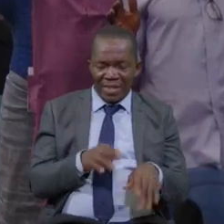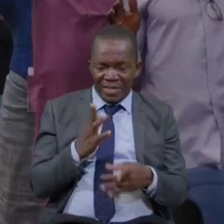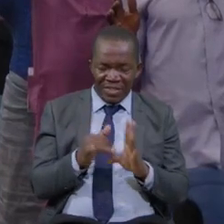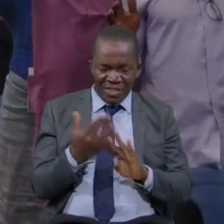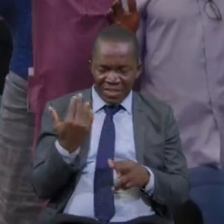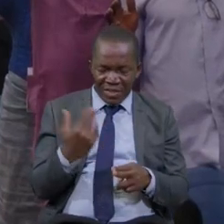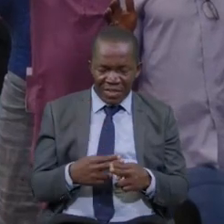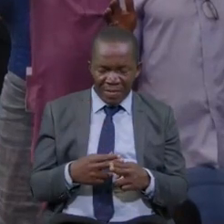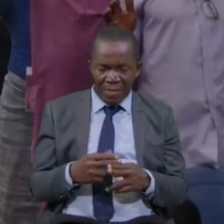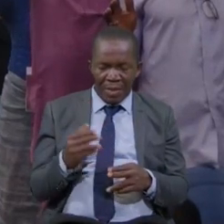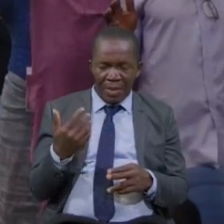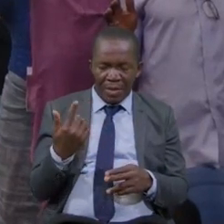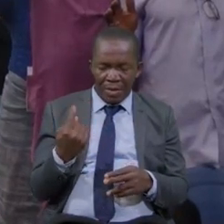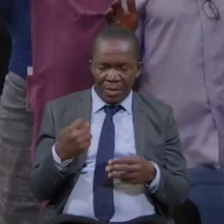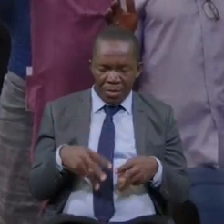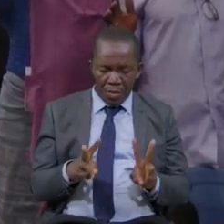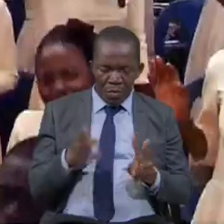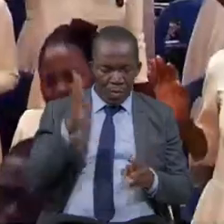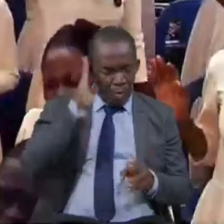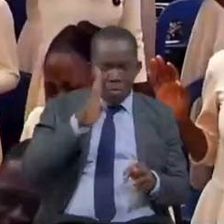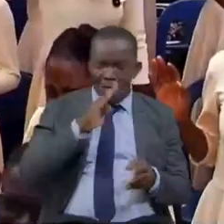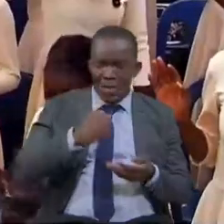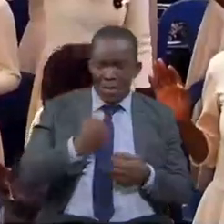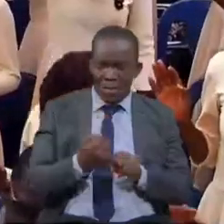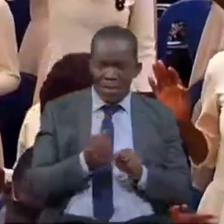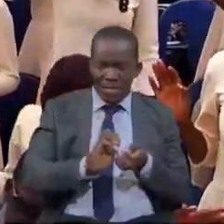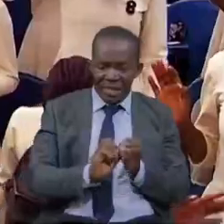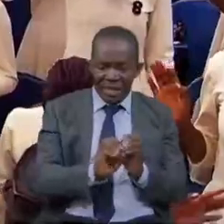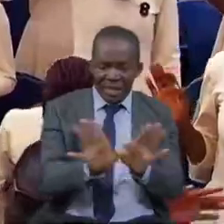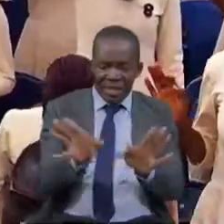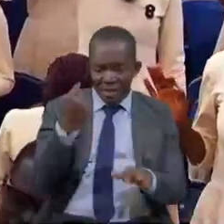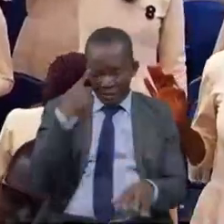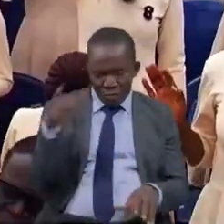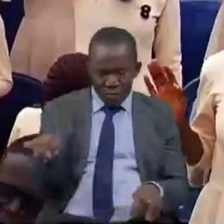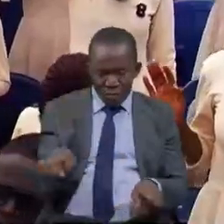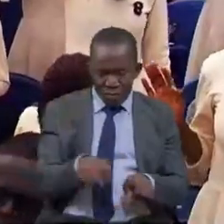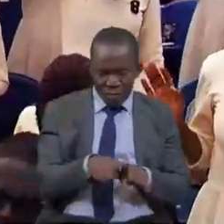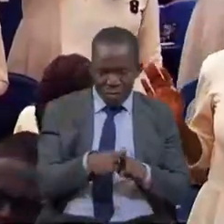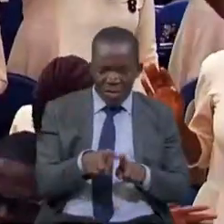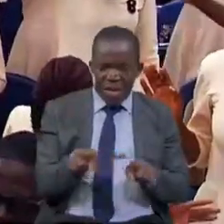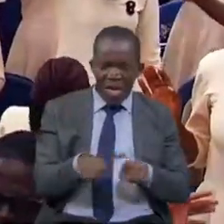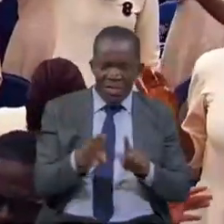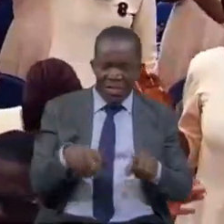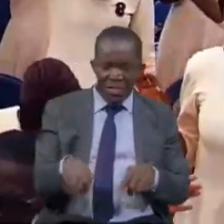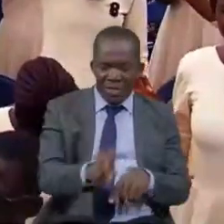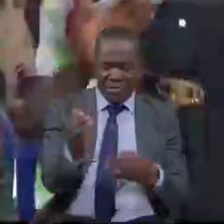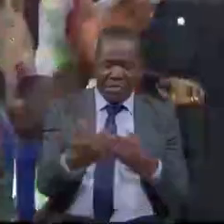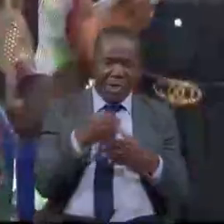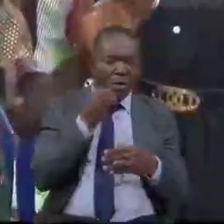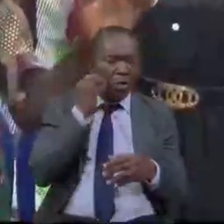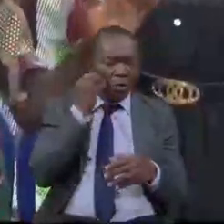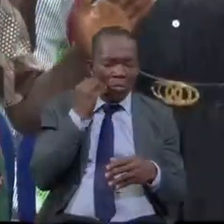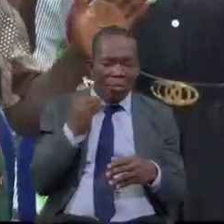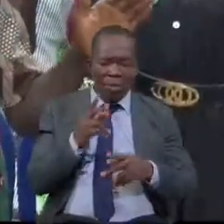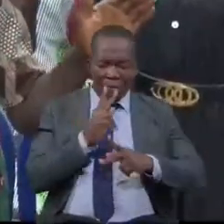Le chemin sera clairsemé pour toi chaque fois que tu voyages. Protection sur ta vie. Préservation sur ta